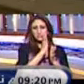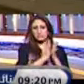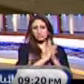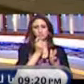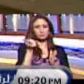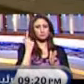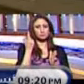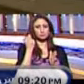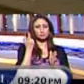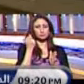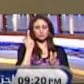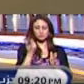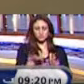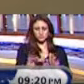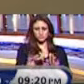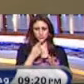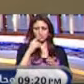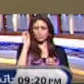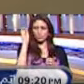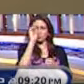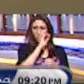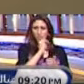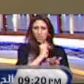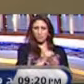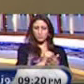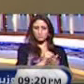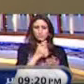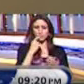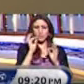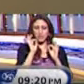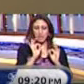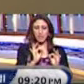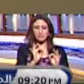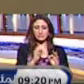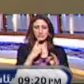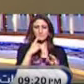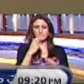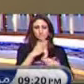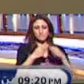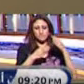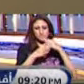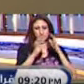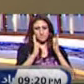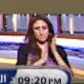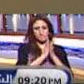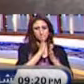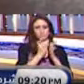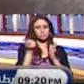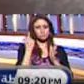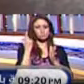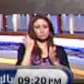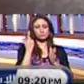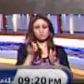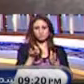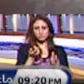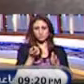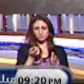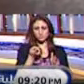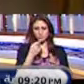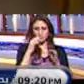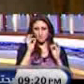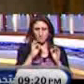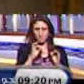تنفذتش. تم مخاطبة الجهات المختصة بالقاهرة والهلال الأحمر والمجالس المحلية لكن دون جدوى. لما ما تنفذش